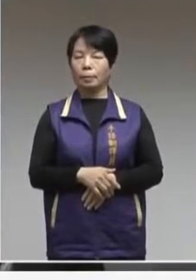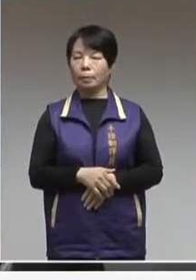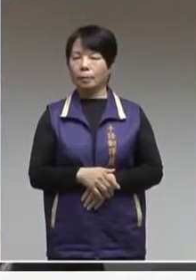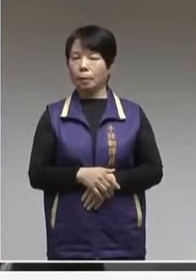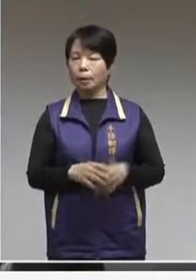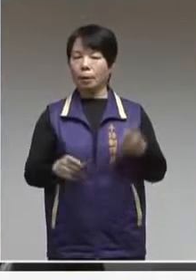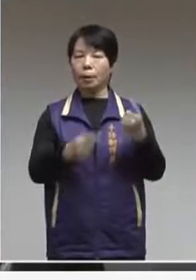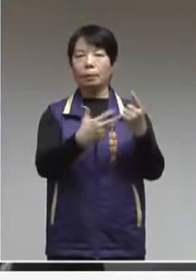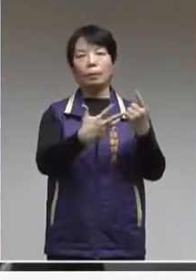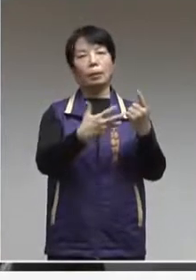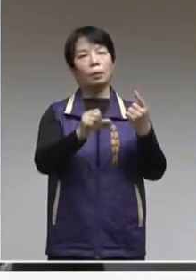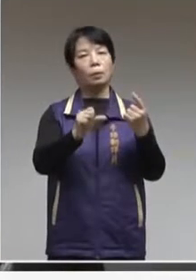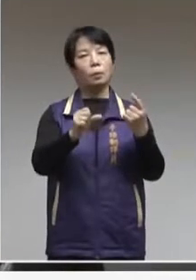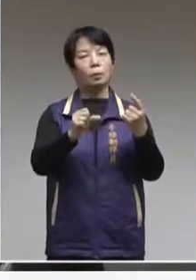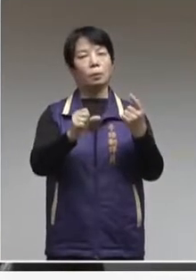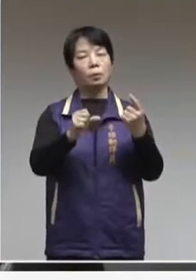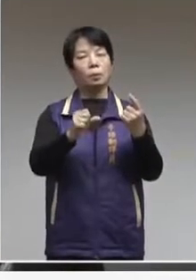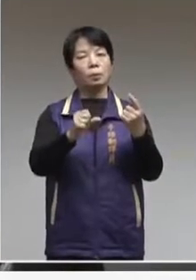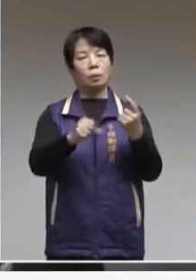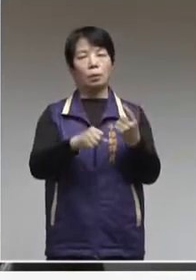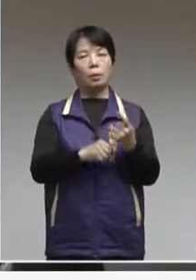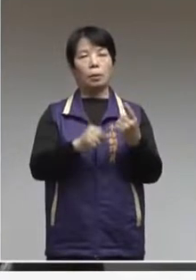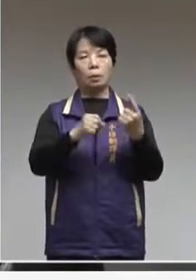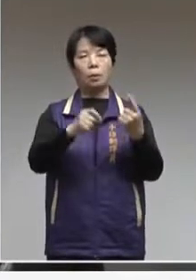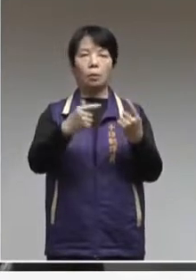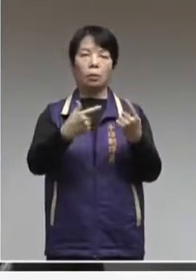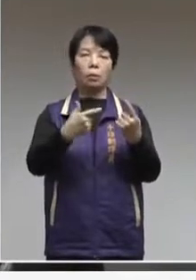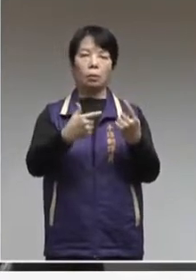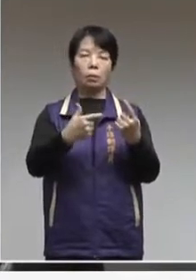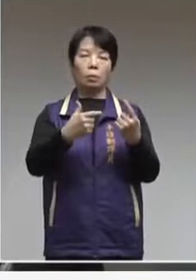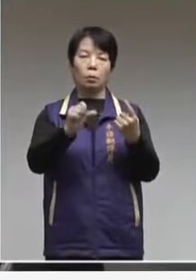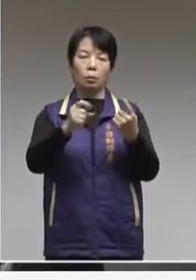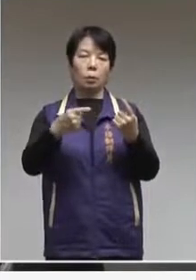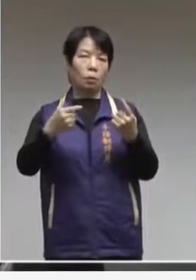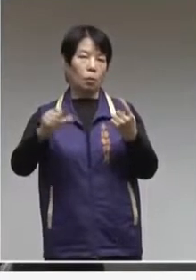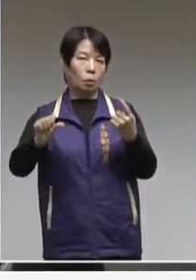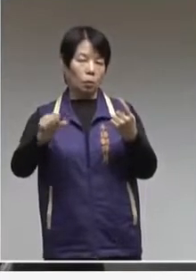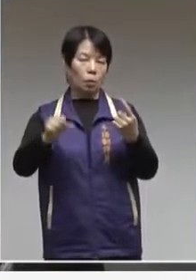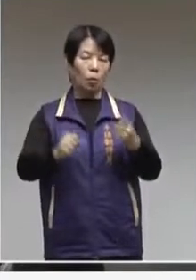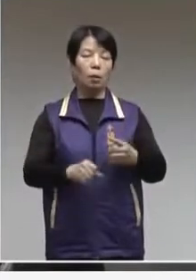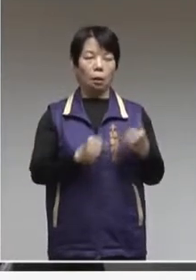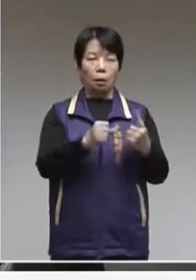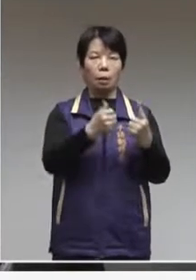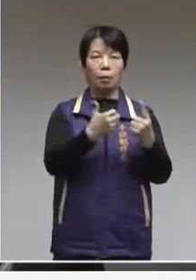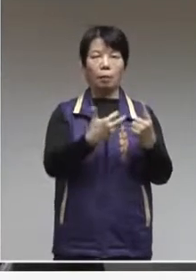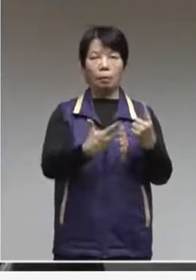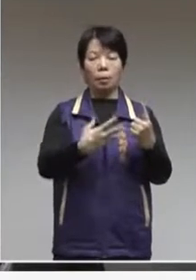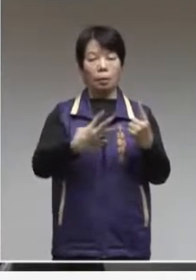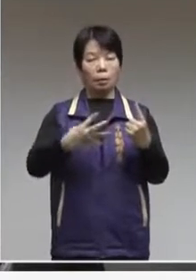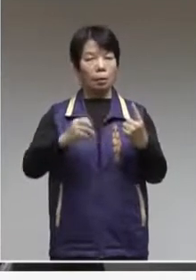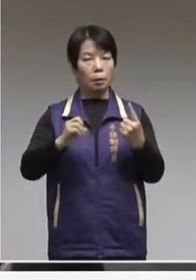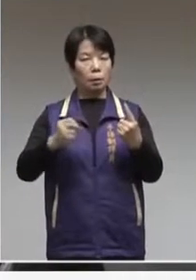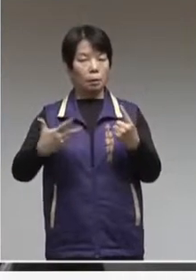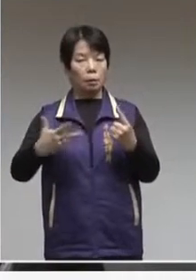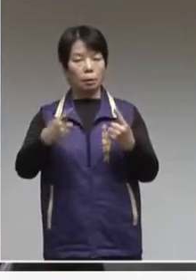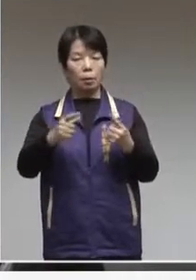按18515是按18407的这个配偶，好，也就